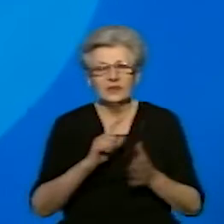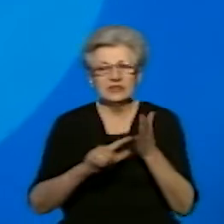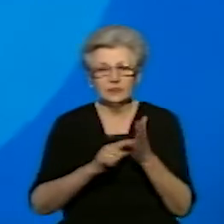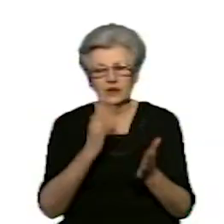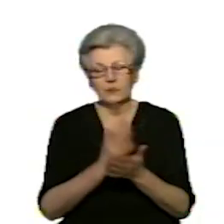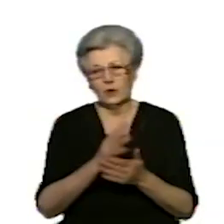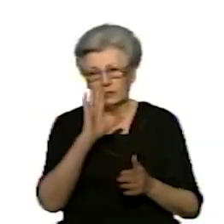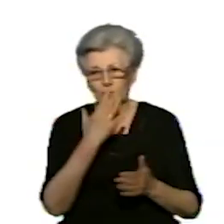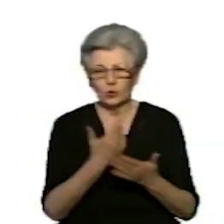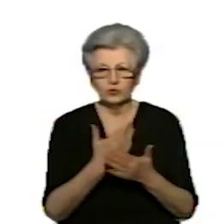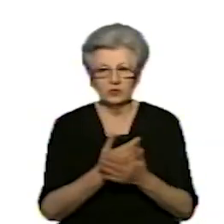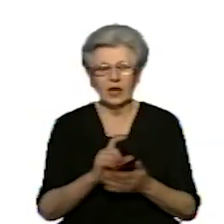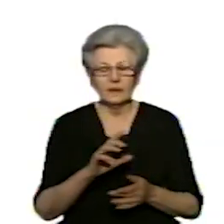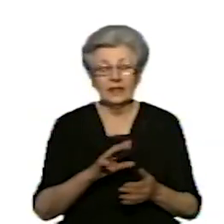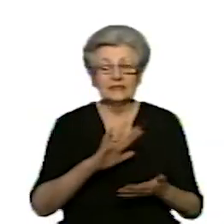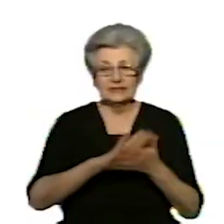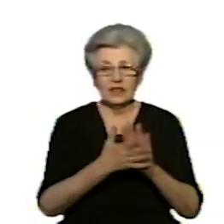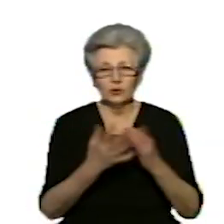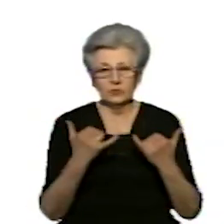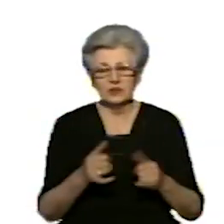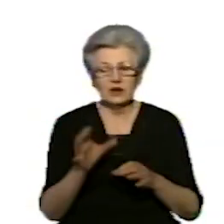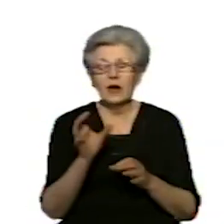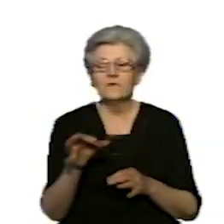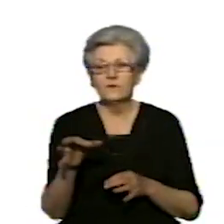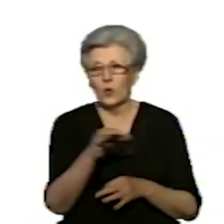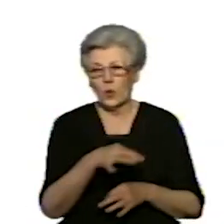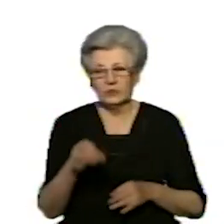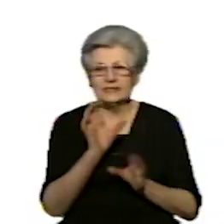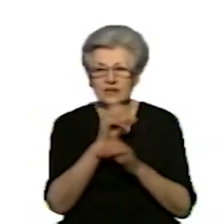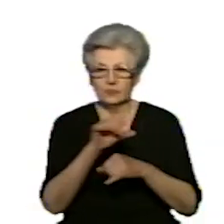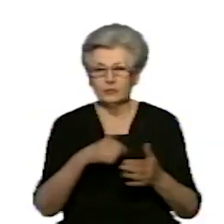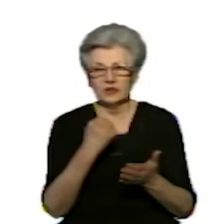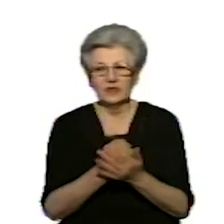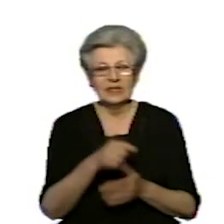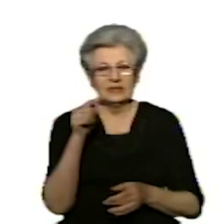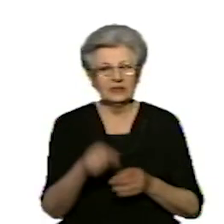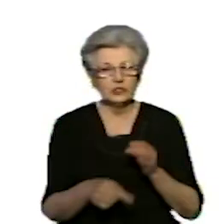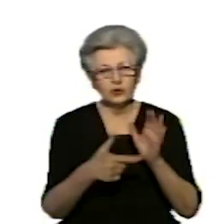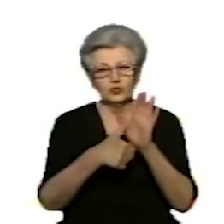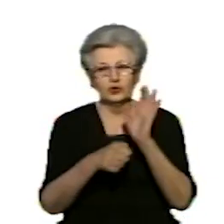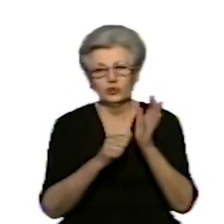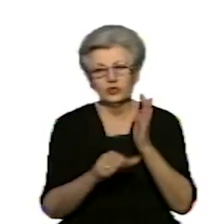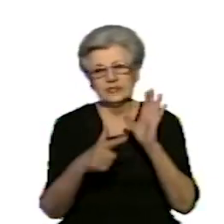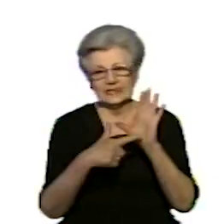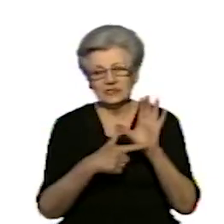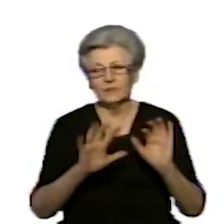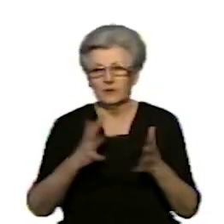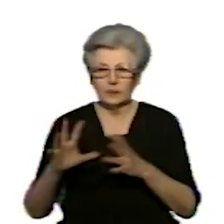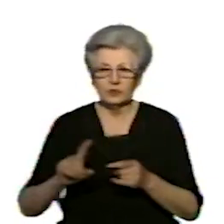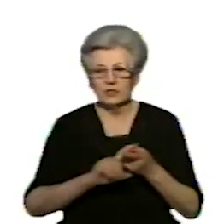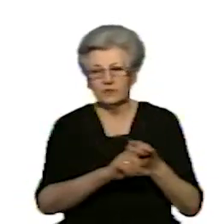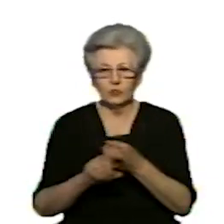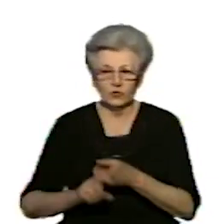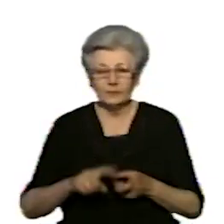інфікування. Станом на зараз в області лабораторно підтвердили 1667 випадків зараження COVID-19.